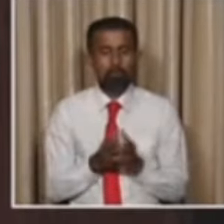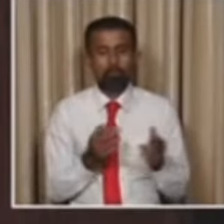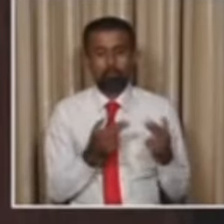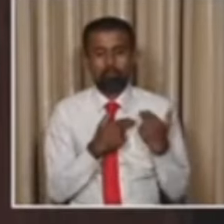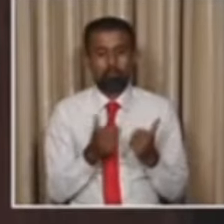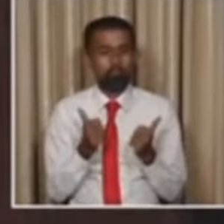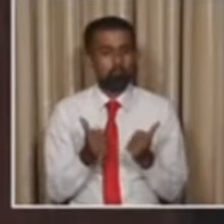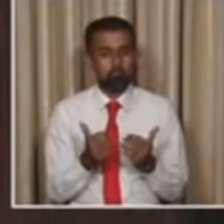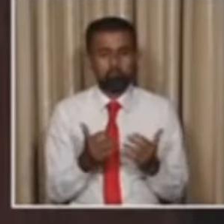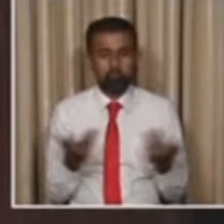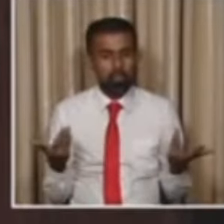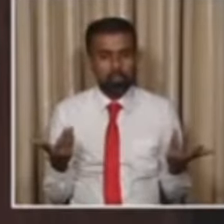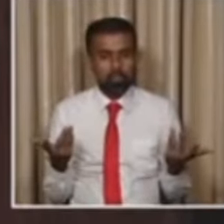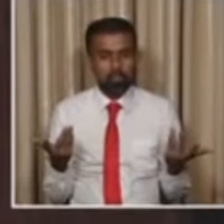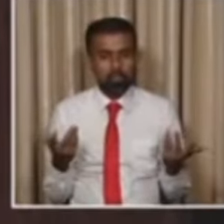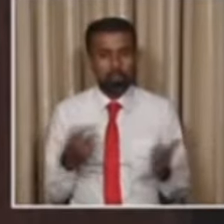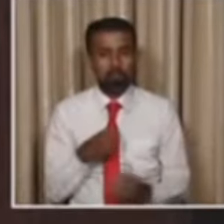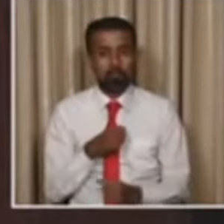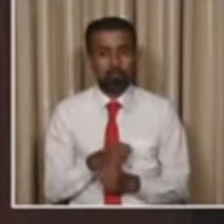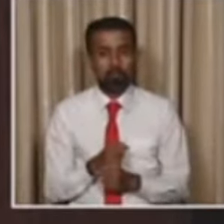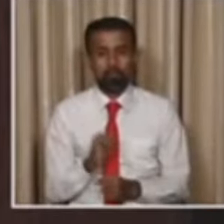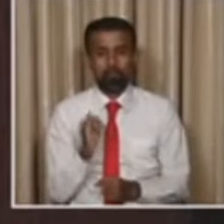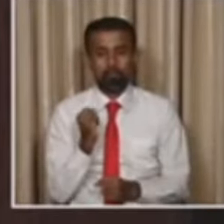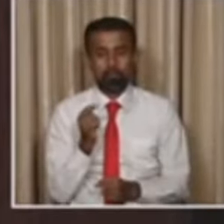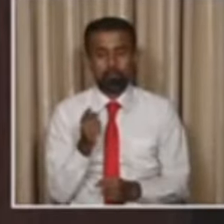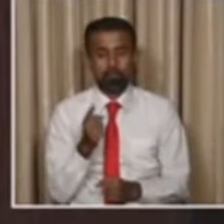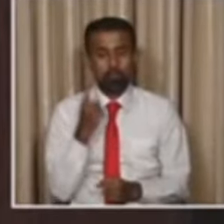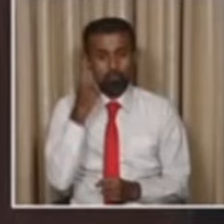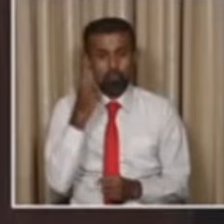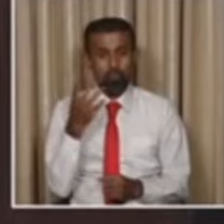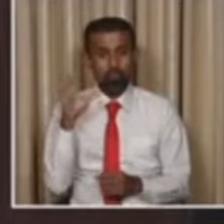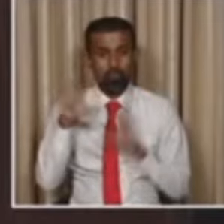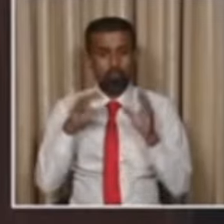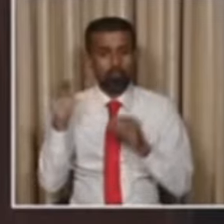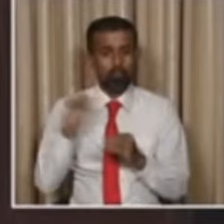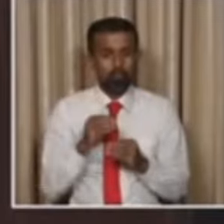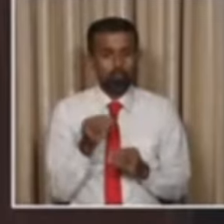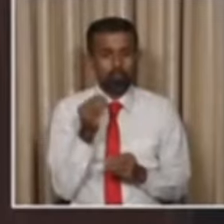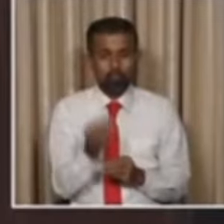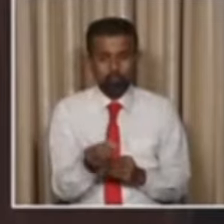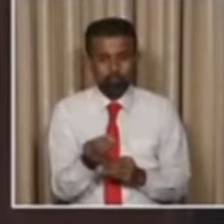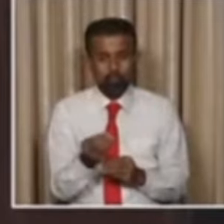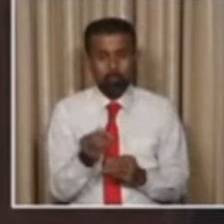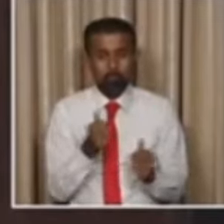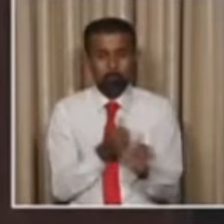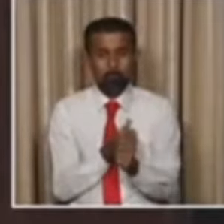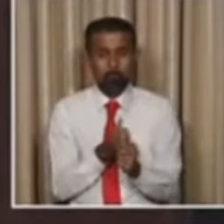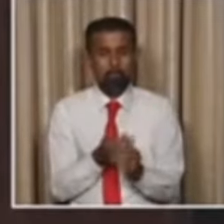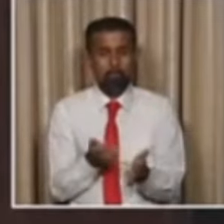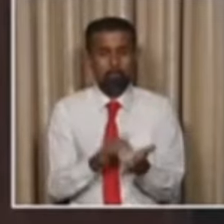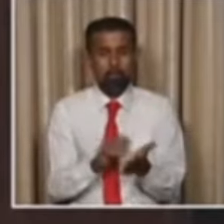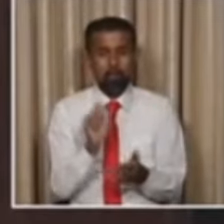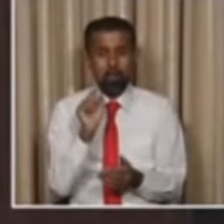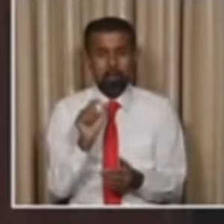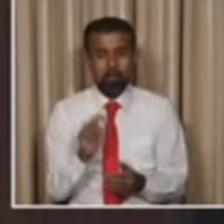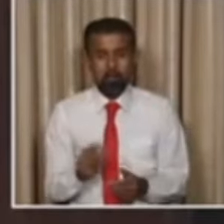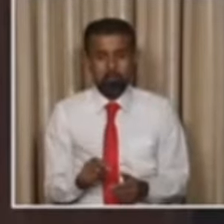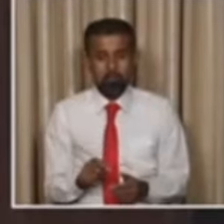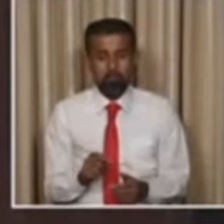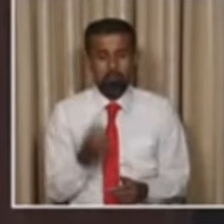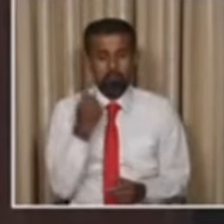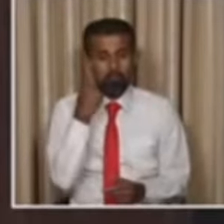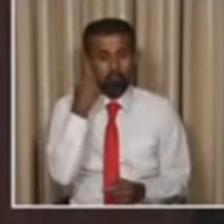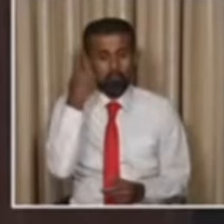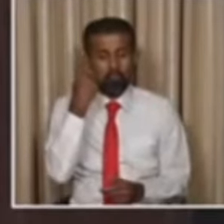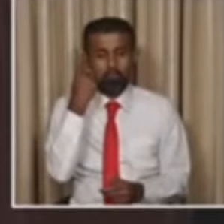නොකරපු මේරටේ රාජ්‍ය නිලධාරීන්ට මේ බුද්ධිතරතුරු ලබා දුන්න උදවියට මේක පිටිපස්සේ නැවත නැවත නංගෑවෙන මේකේ බුද්ධි